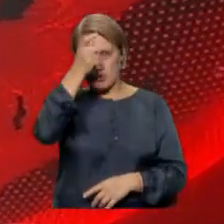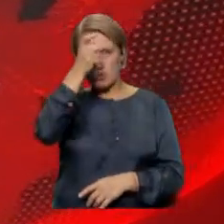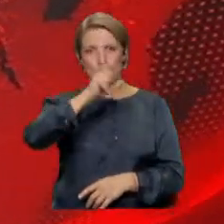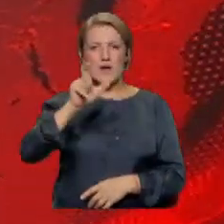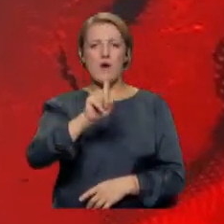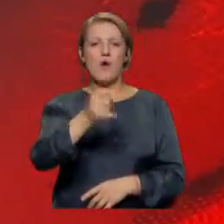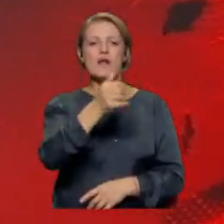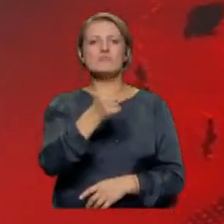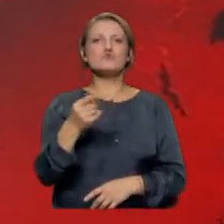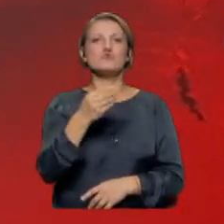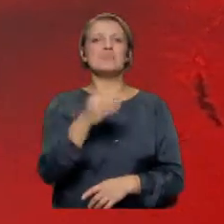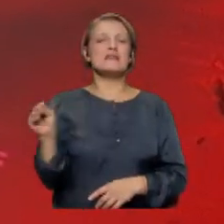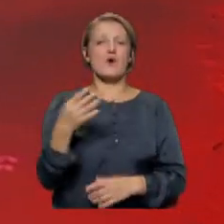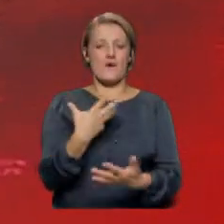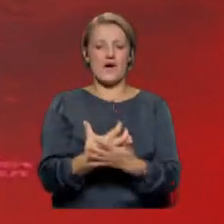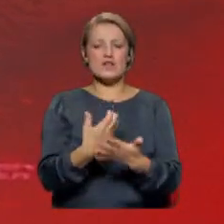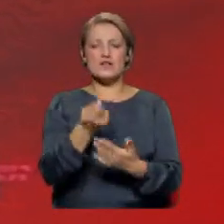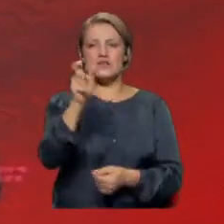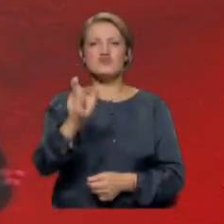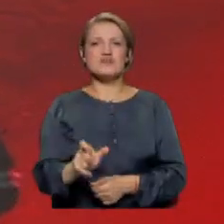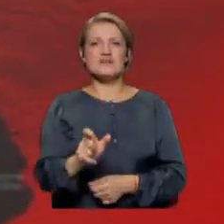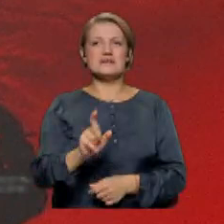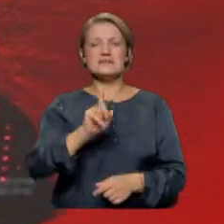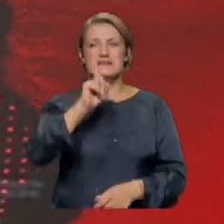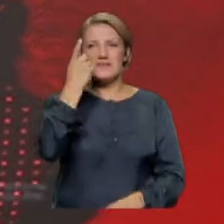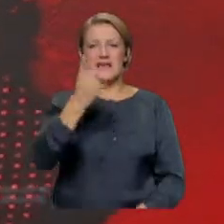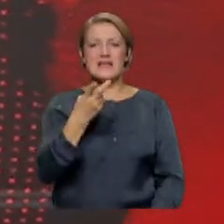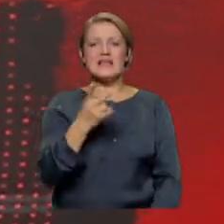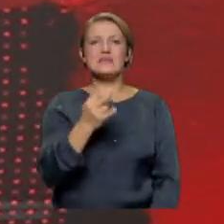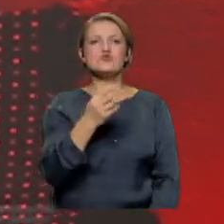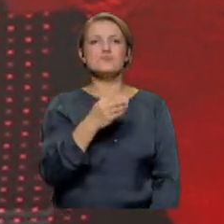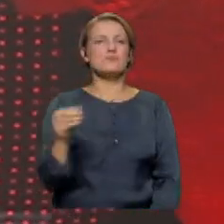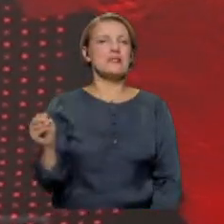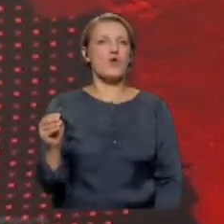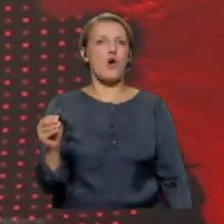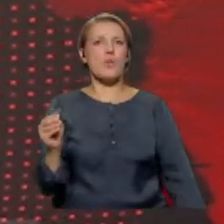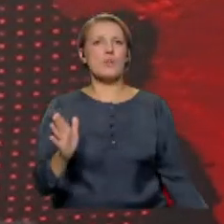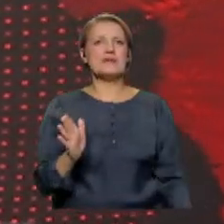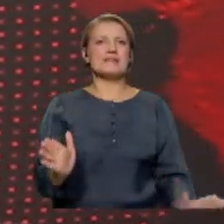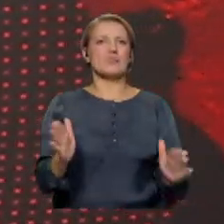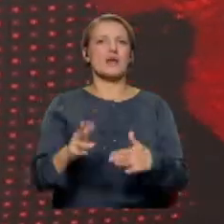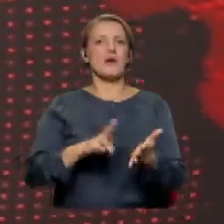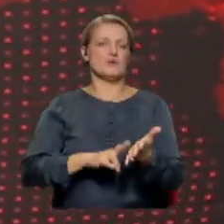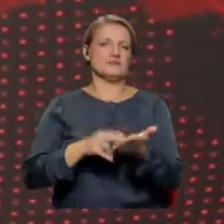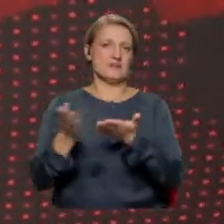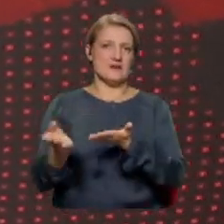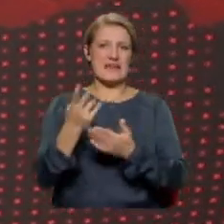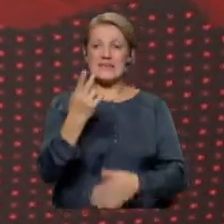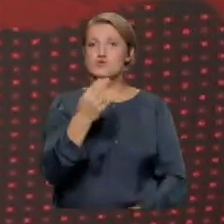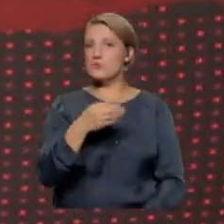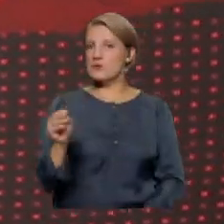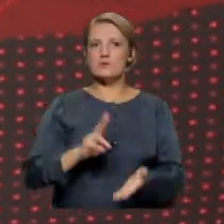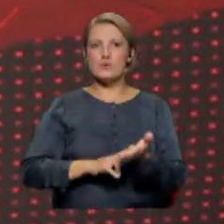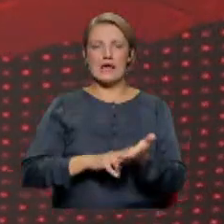Türkiye'de 16,5 milyon kayıtlı işçinin sadece 2,5 milyonu sendikalı. 2,5